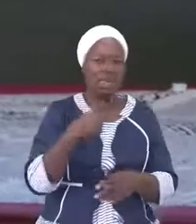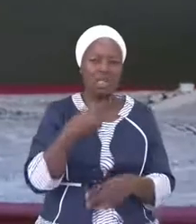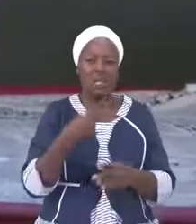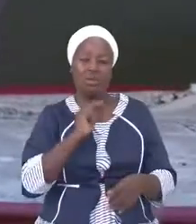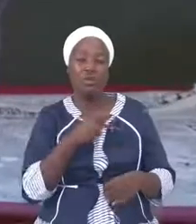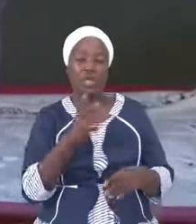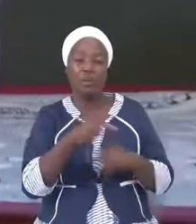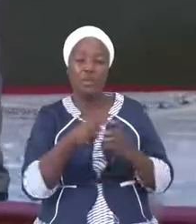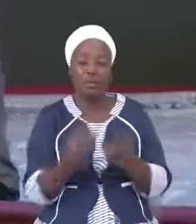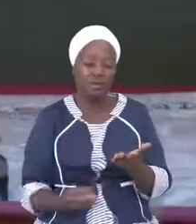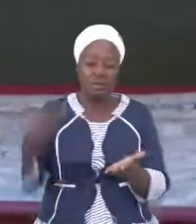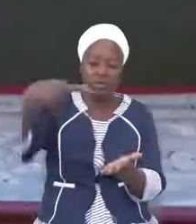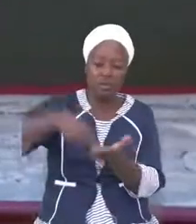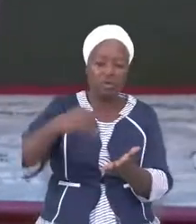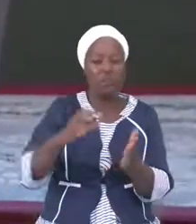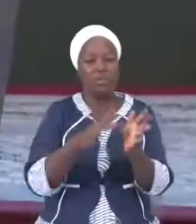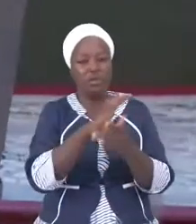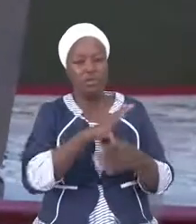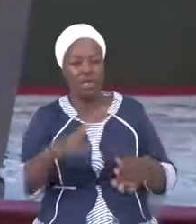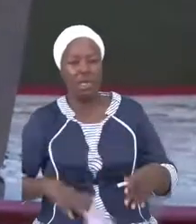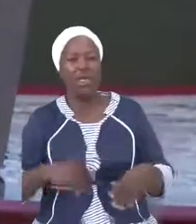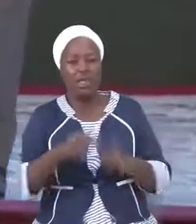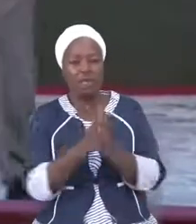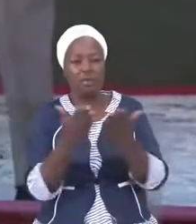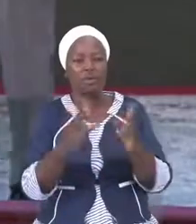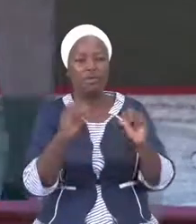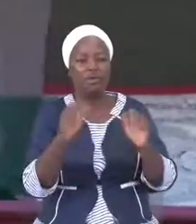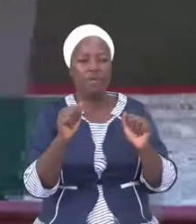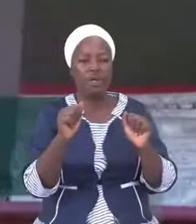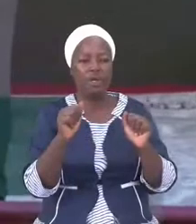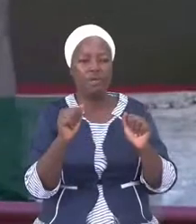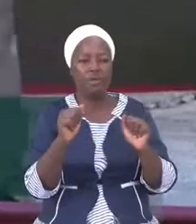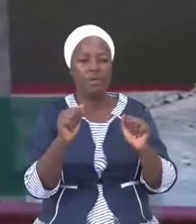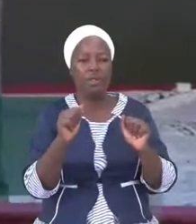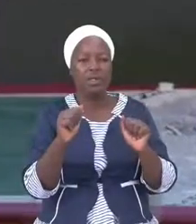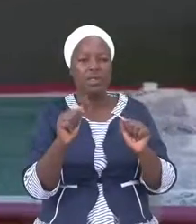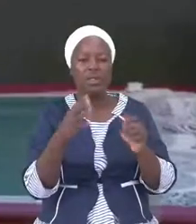vérité. Et Jésus aussi prédisait sa résurrection.